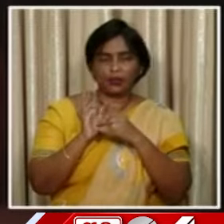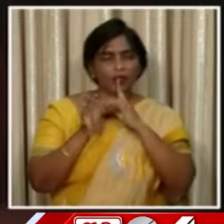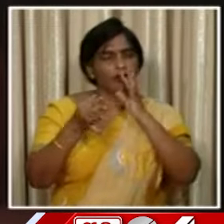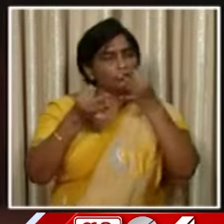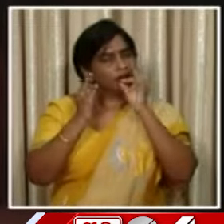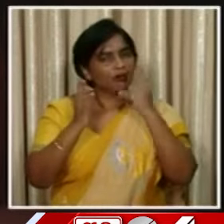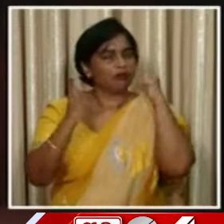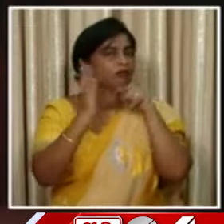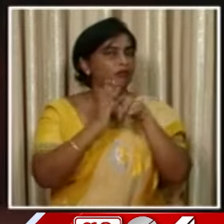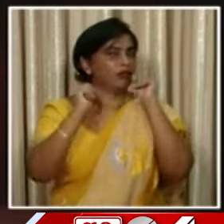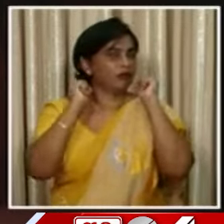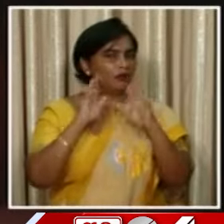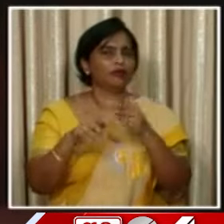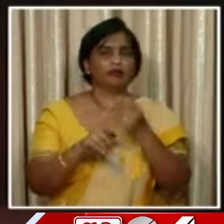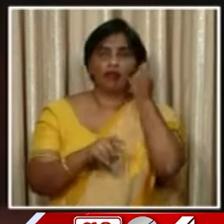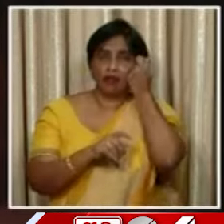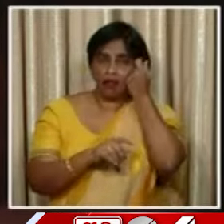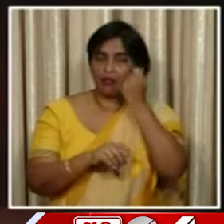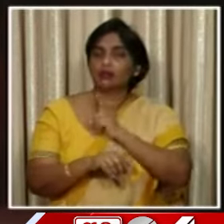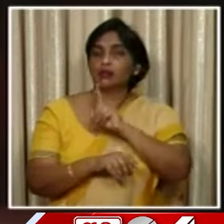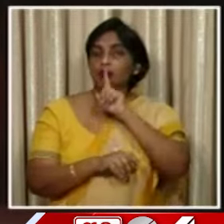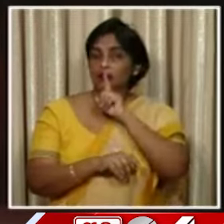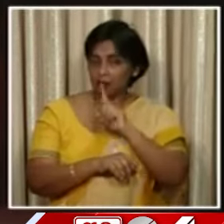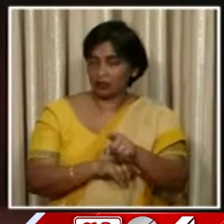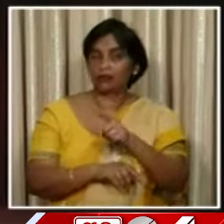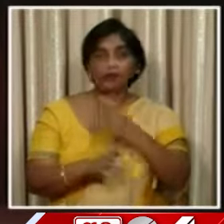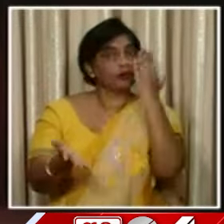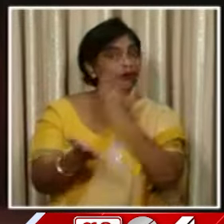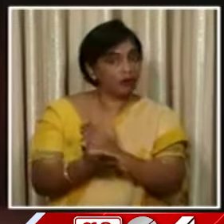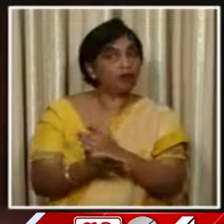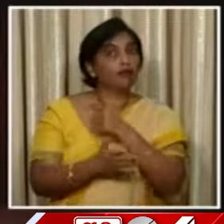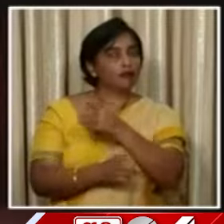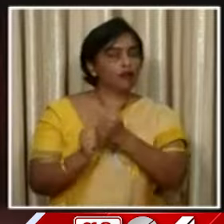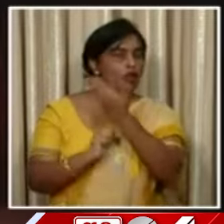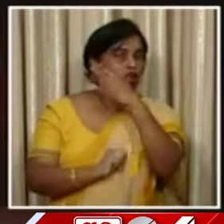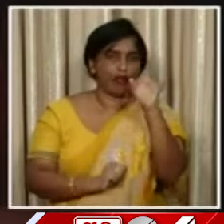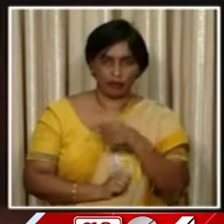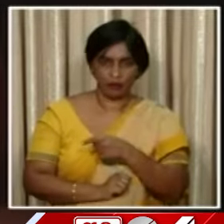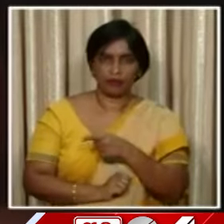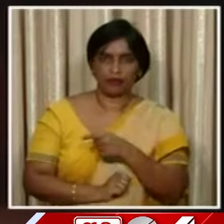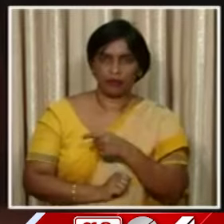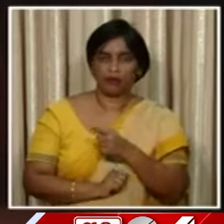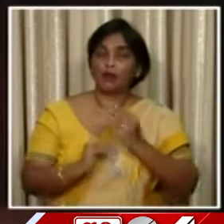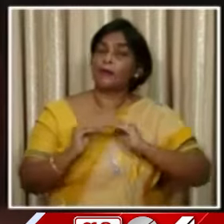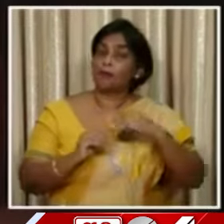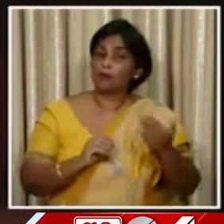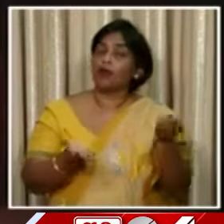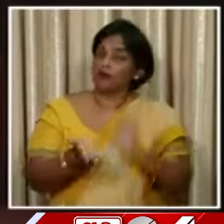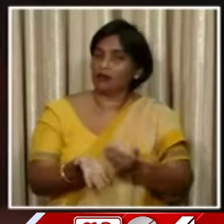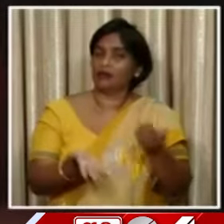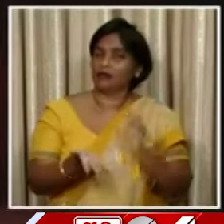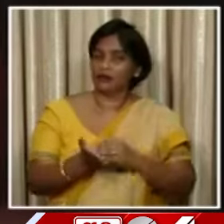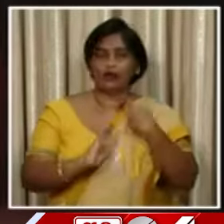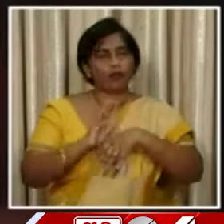නිර්ව්‍යාජ විනිවිද භාවයෙන් යුක්ත වූ අදහස් ඉදිරිපත් කිරීම නතර කරන්නටයි එතුමා වස් කරේ. ඊට පස්සේ පුන පුනාම